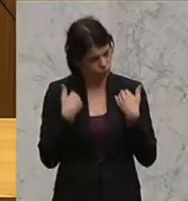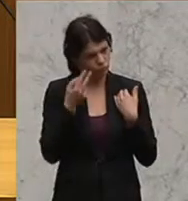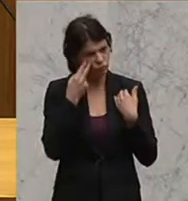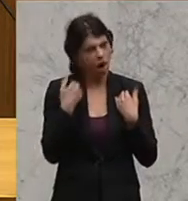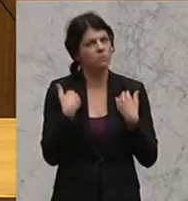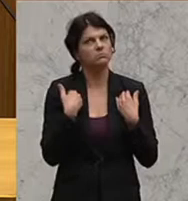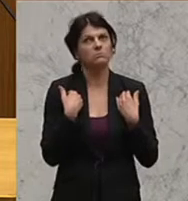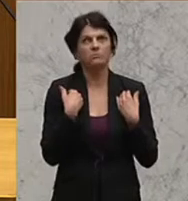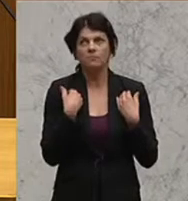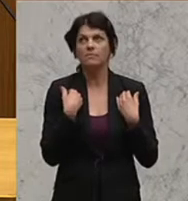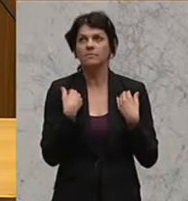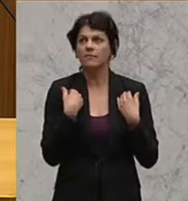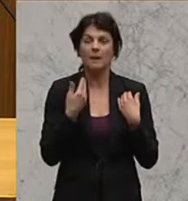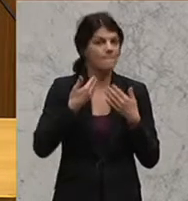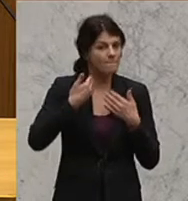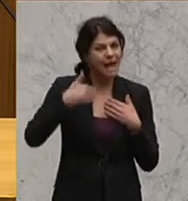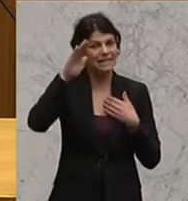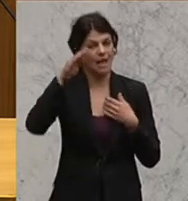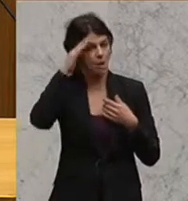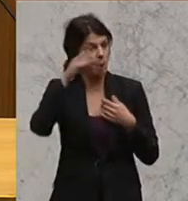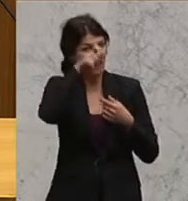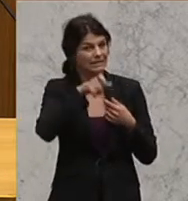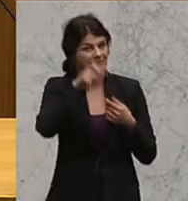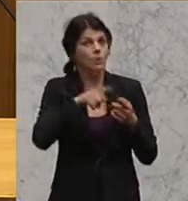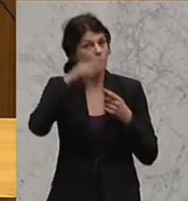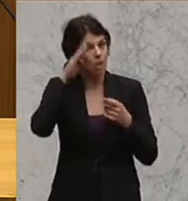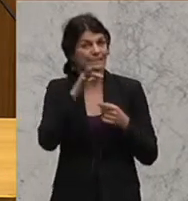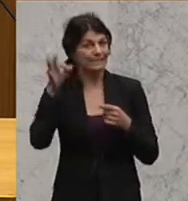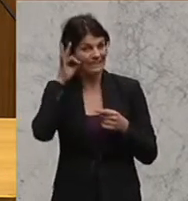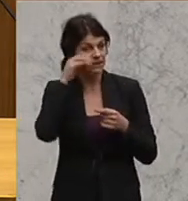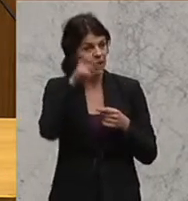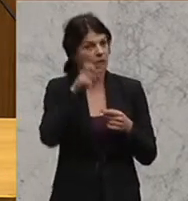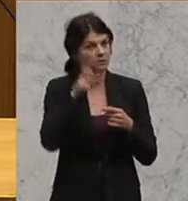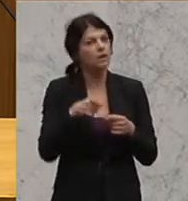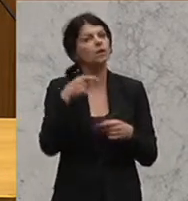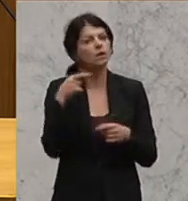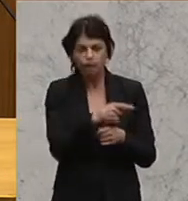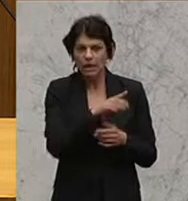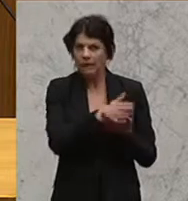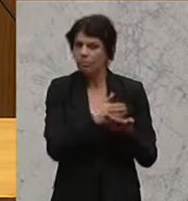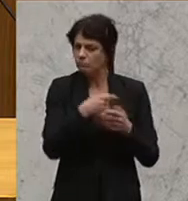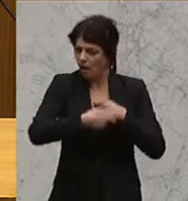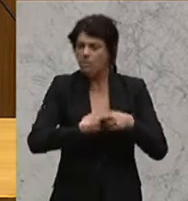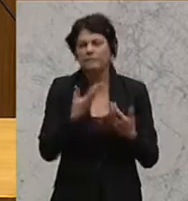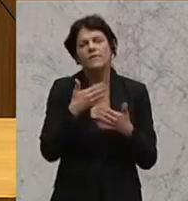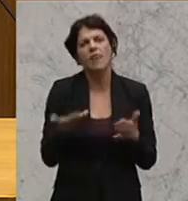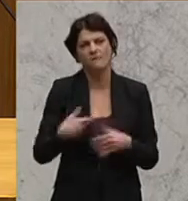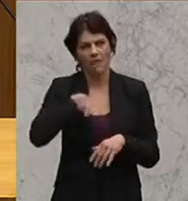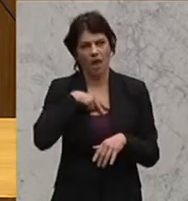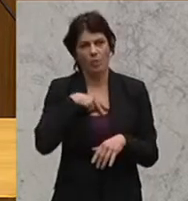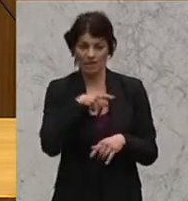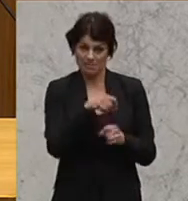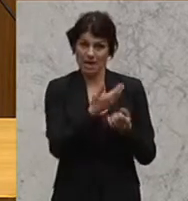sorgen, dass die allermeisten Polizisten und Polizistinnen, die ihren Dienst mit sehr viel Verantwortung